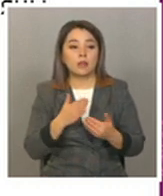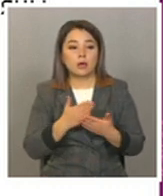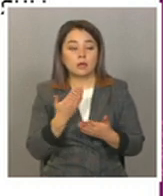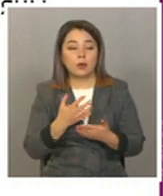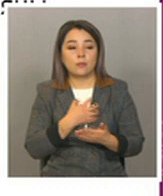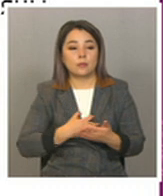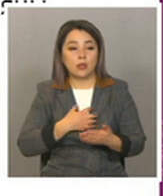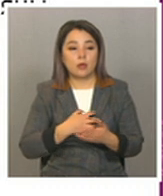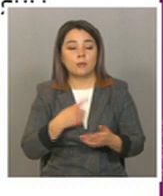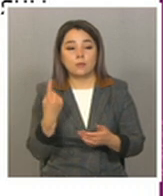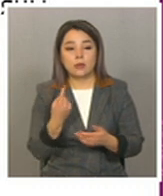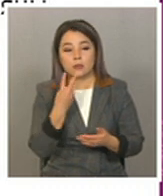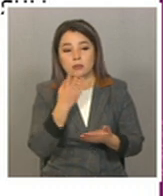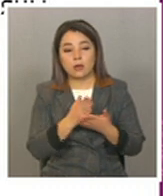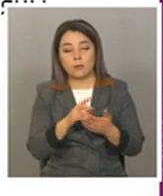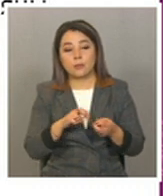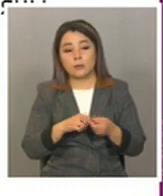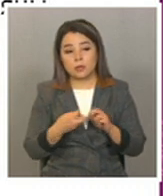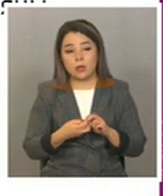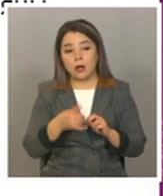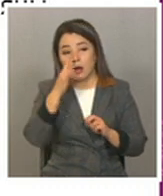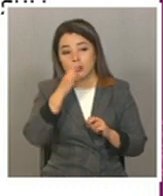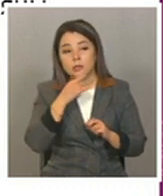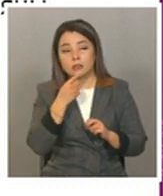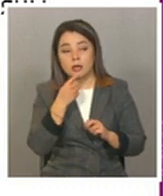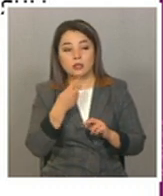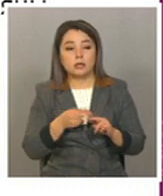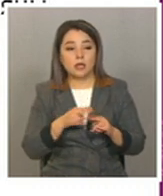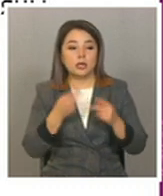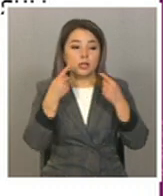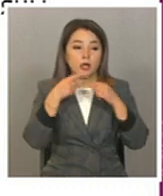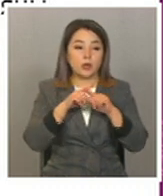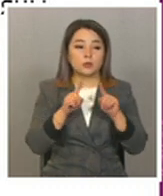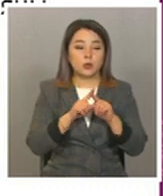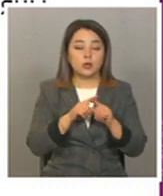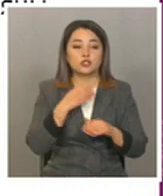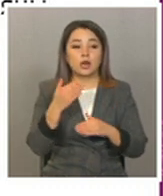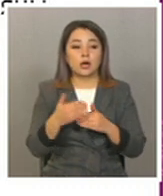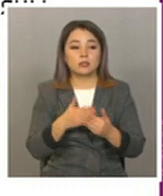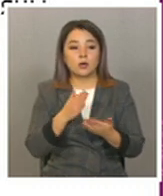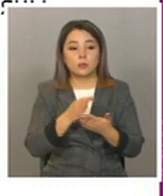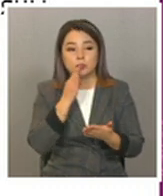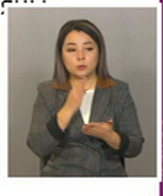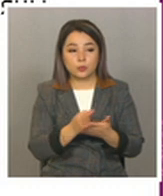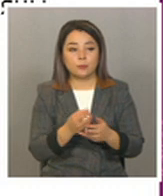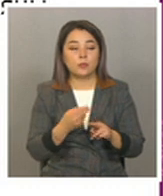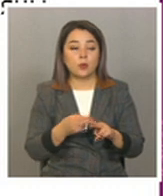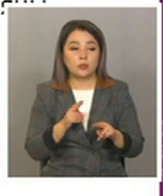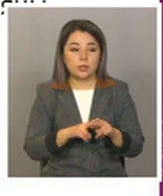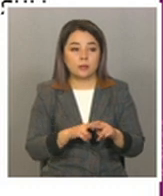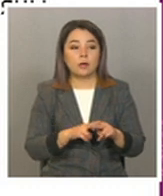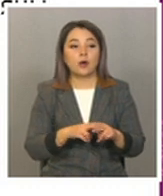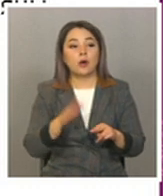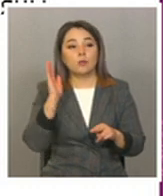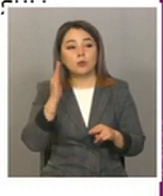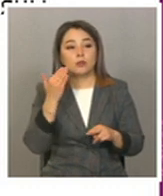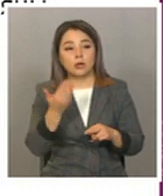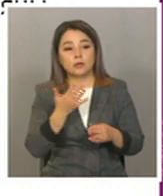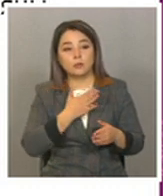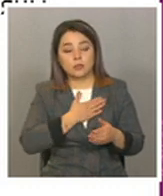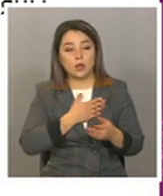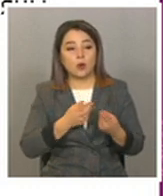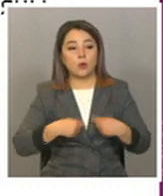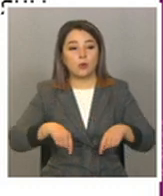мәселелердің бірі – қазақ тілін технологиялармен жақындастыру. Өйткені, болашақта бізді